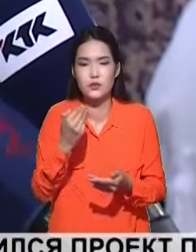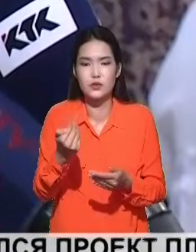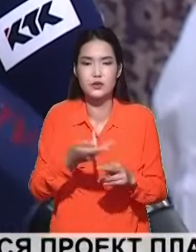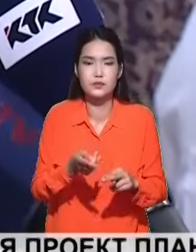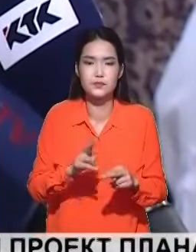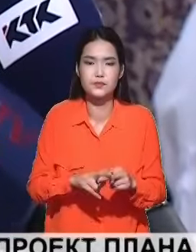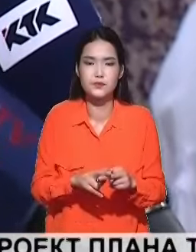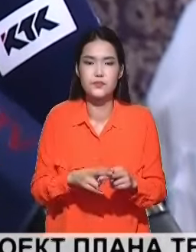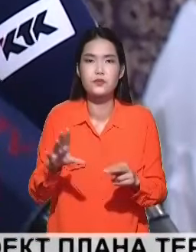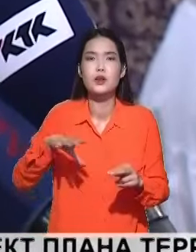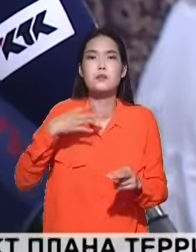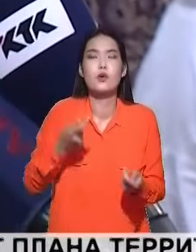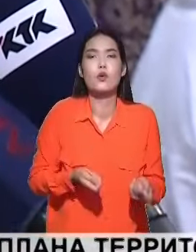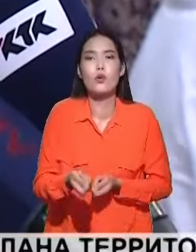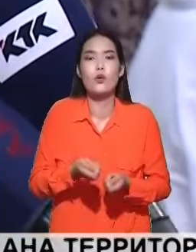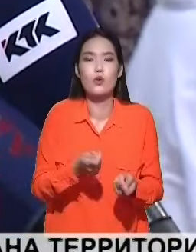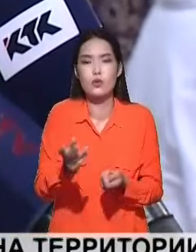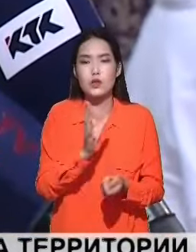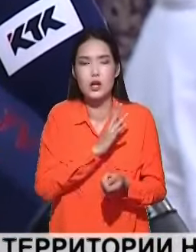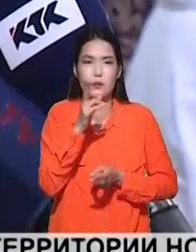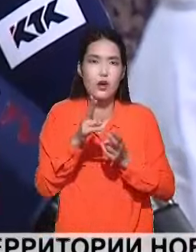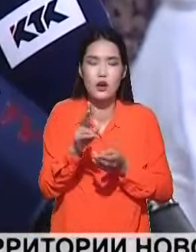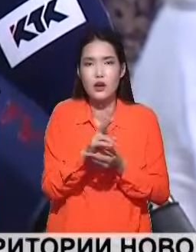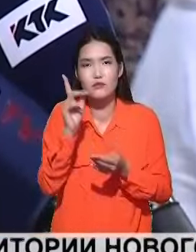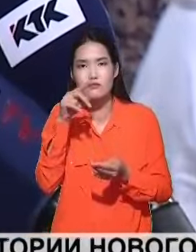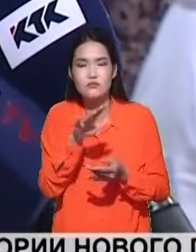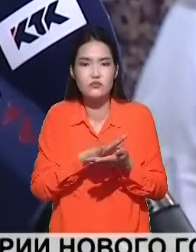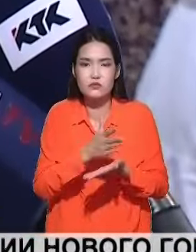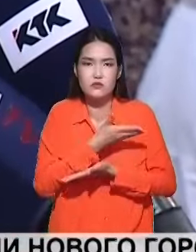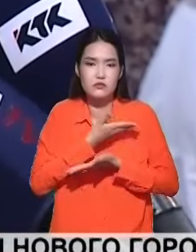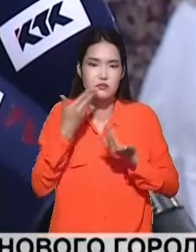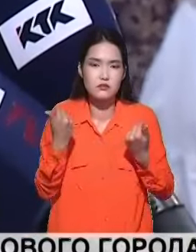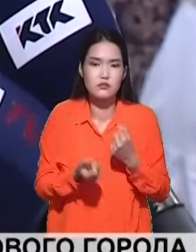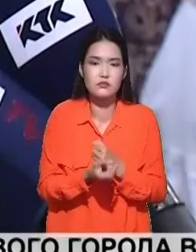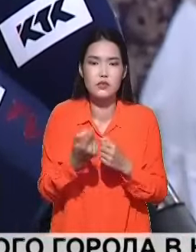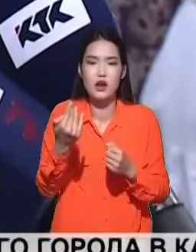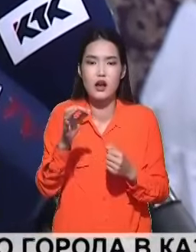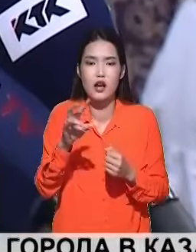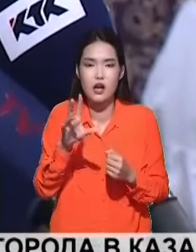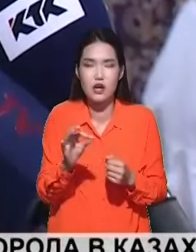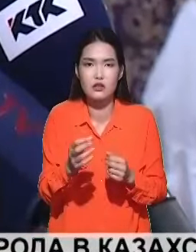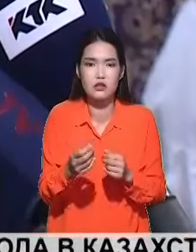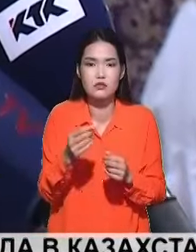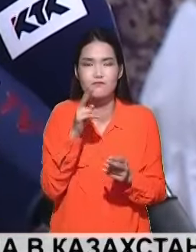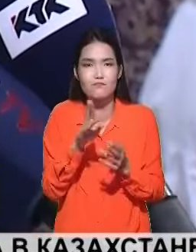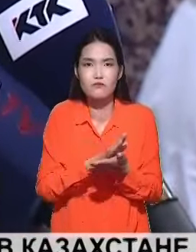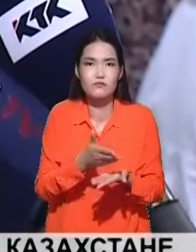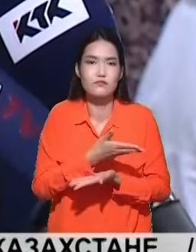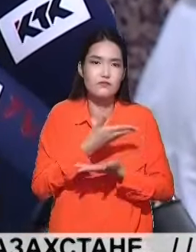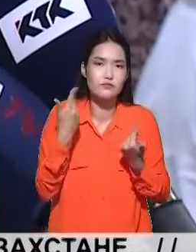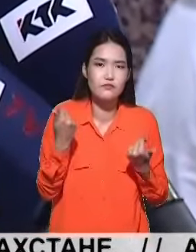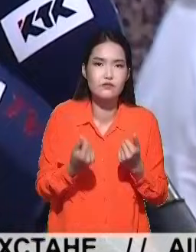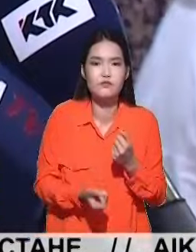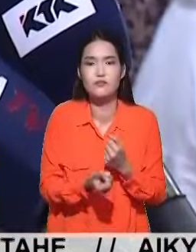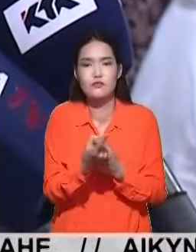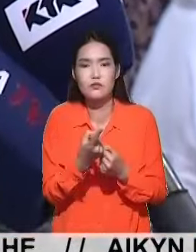И буквально через 10 дней она меня сняла за то, что я пенсионерка. Но она ведь тоже пенсионерка. Также я услышала,